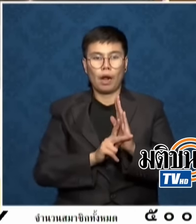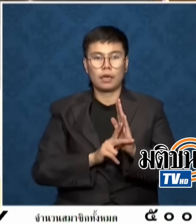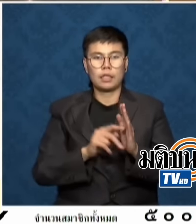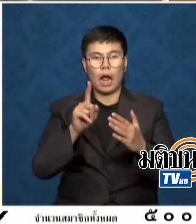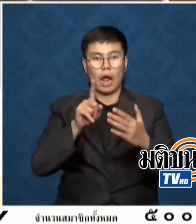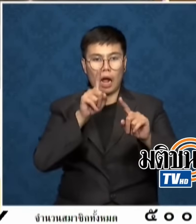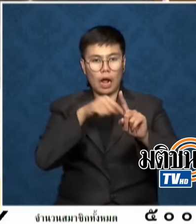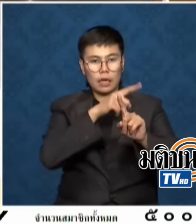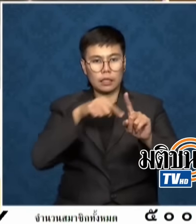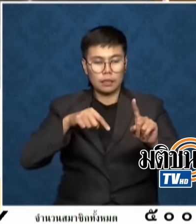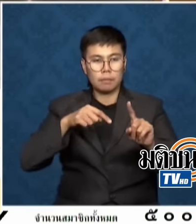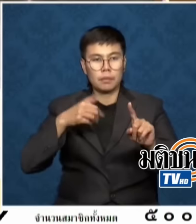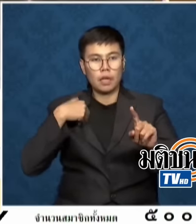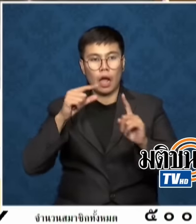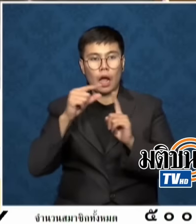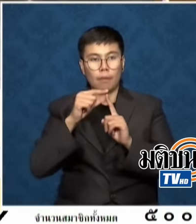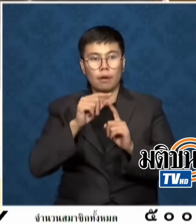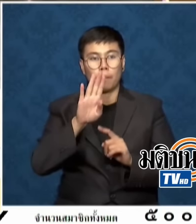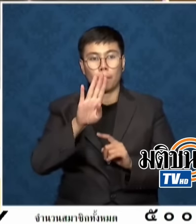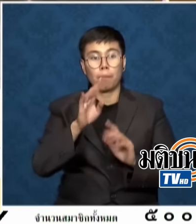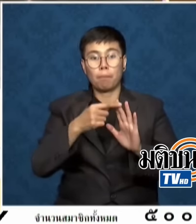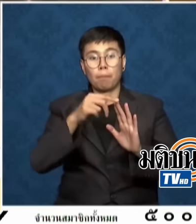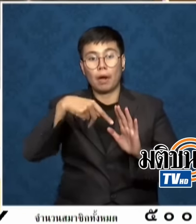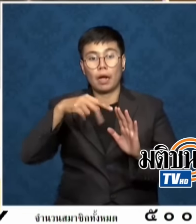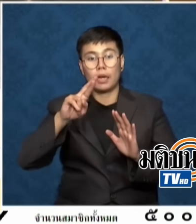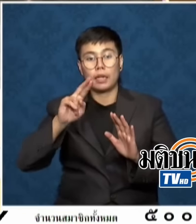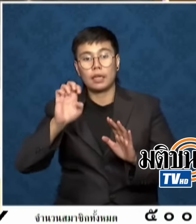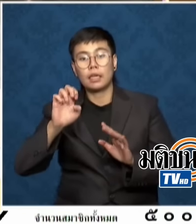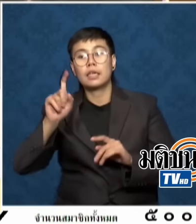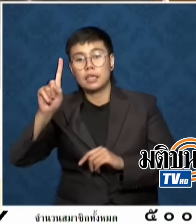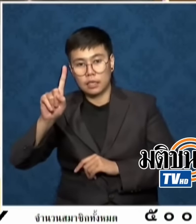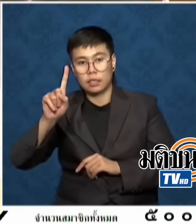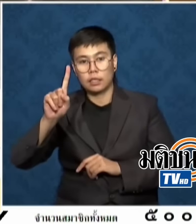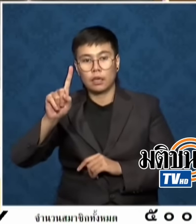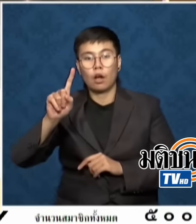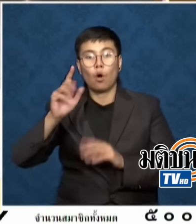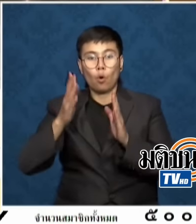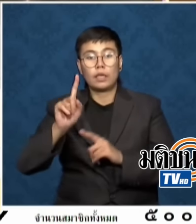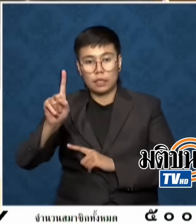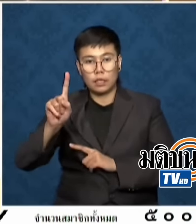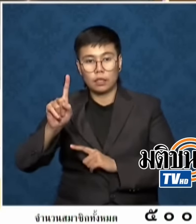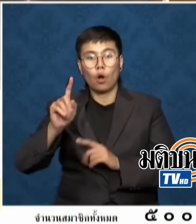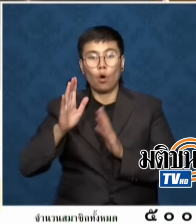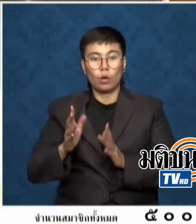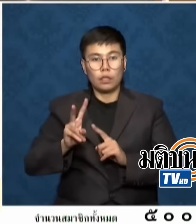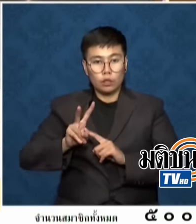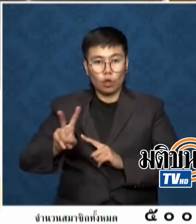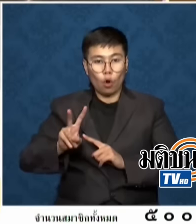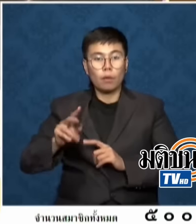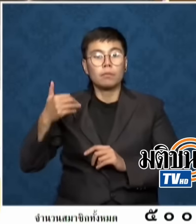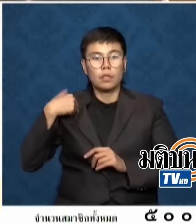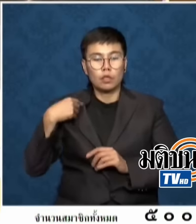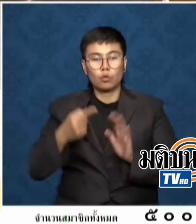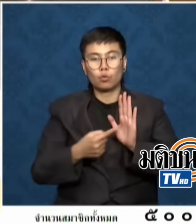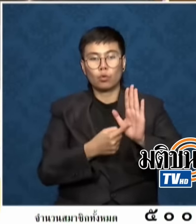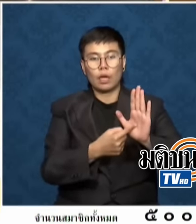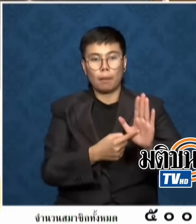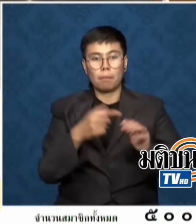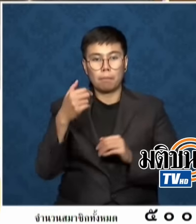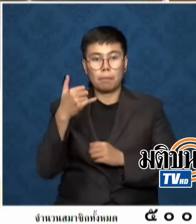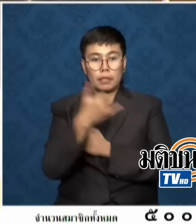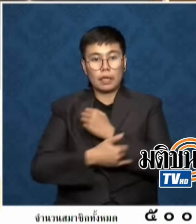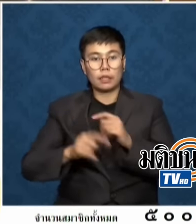ว่าบุพการี1บุพการี2นะคะซึ่งจริงๆแล้วเนี่ยมีตัวอย่างของในหลายประเทศนะคะที่ได้มี